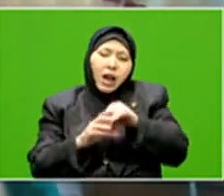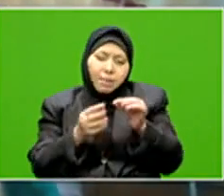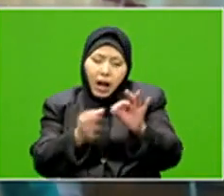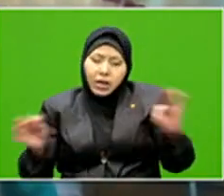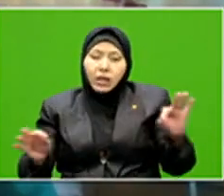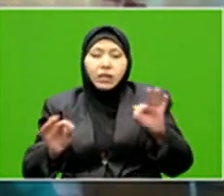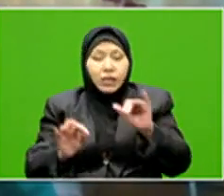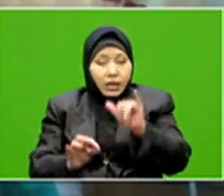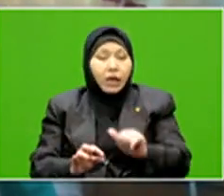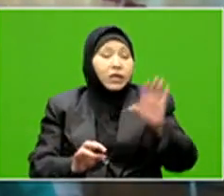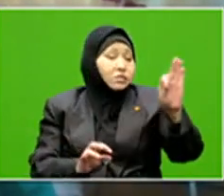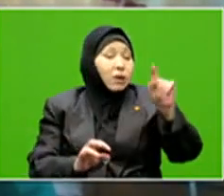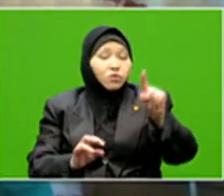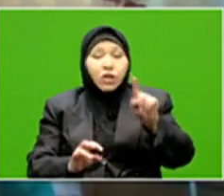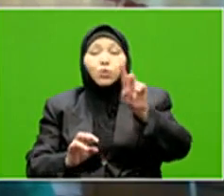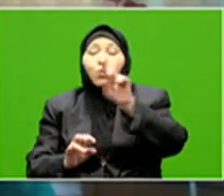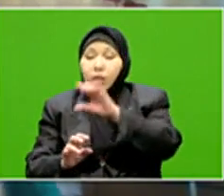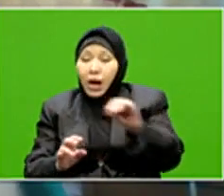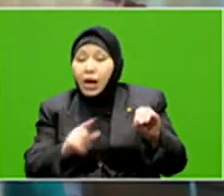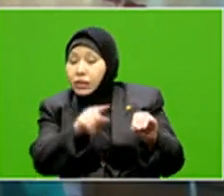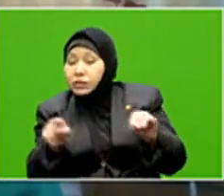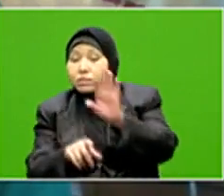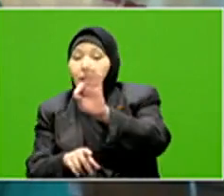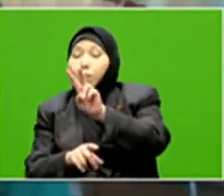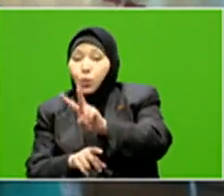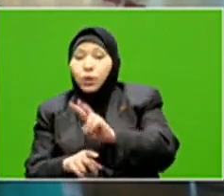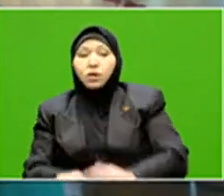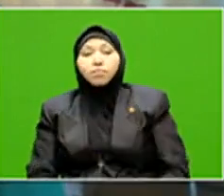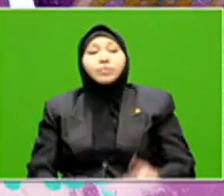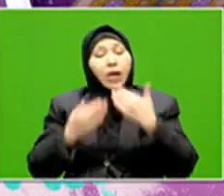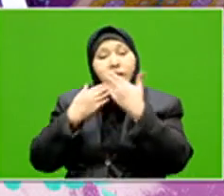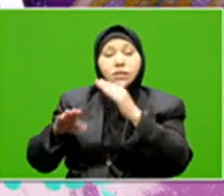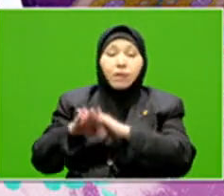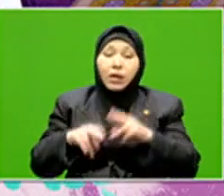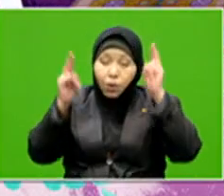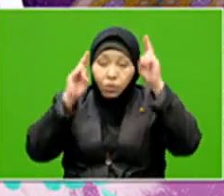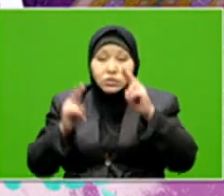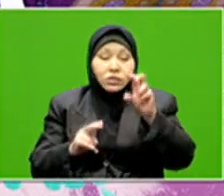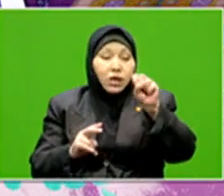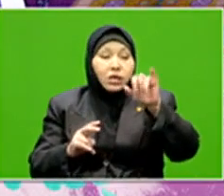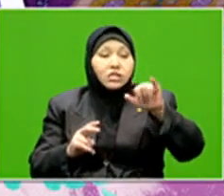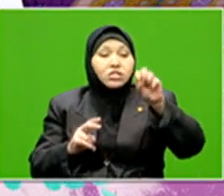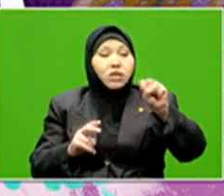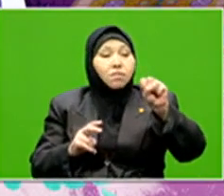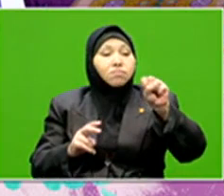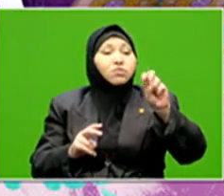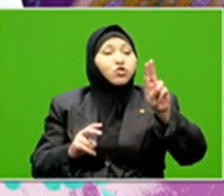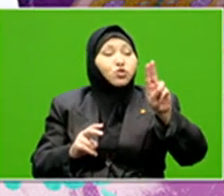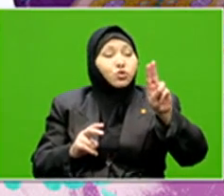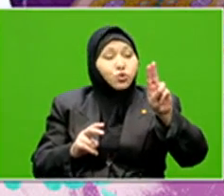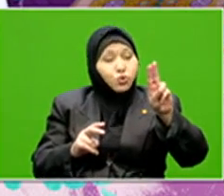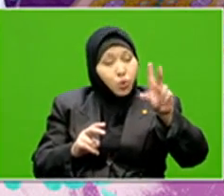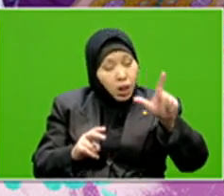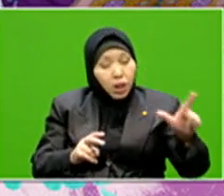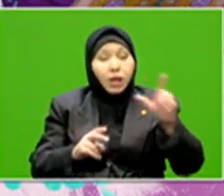yang ke-91 dan 92. Wallahu a'lam. Terima kasih diucapkan pada Ustaz Syamsul menjelaskan tentang rahtun itu, Ustaz, ya. Satu